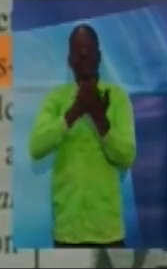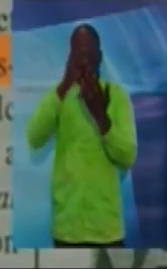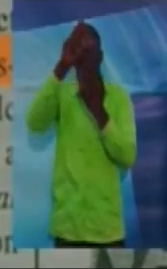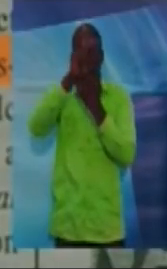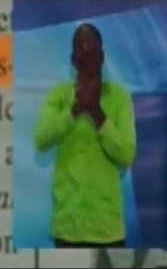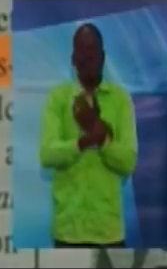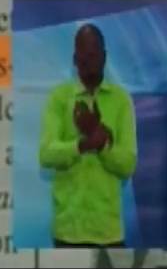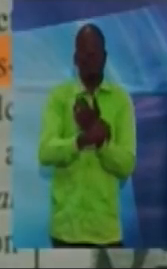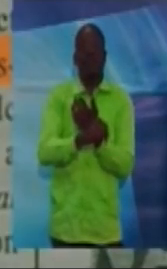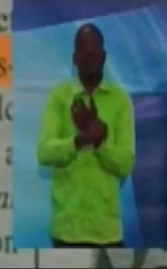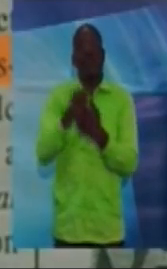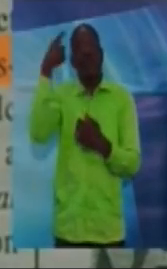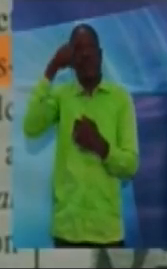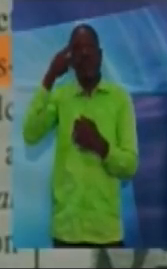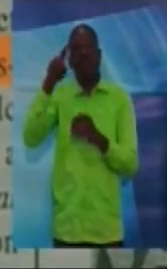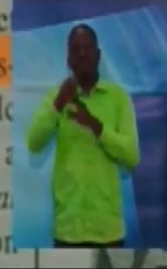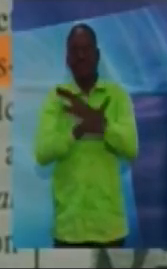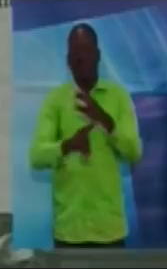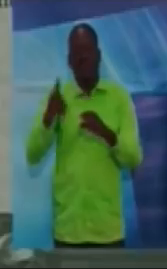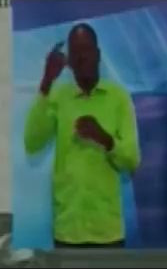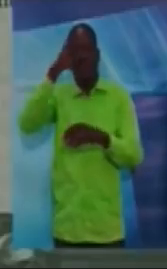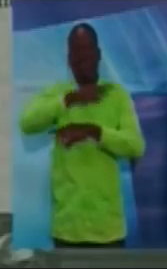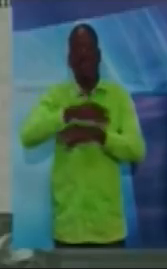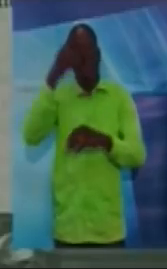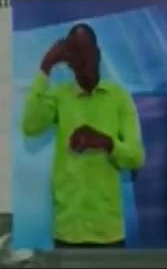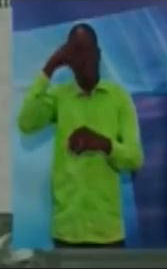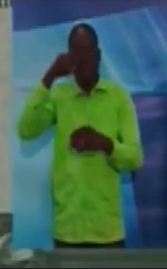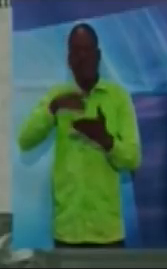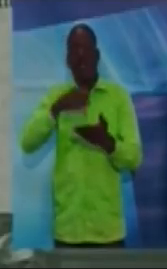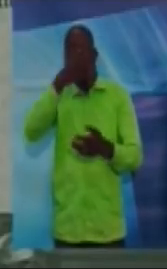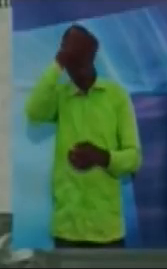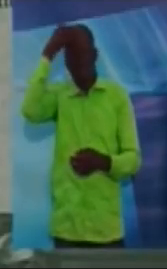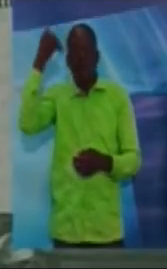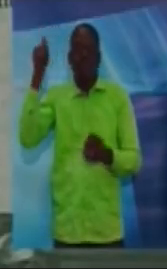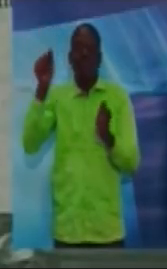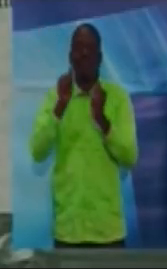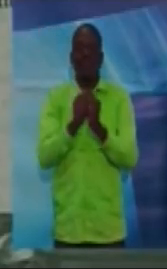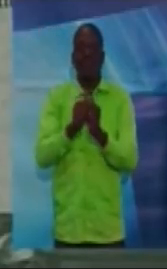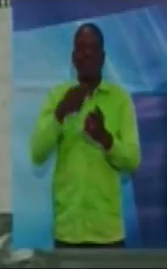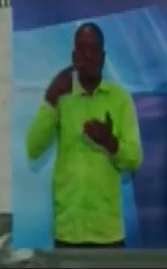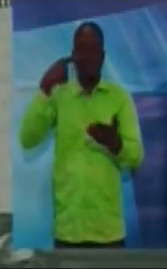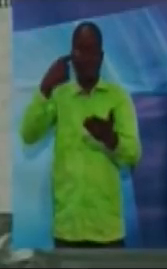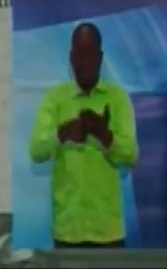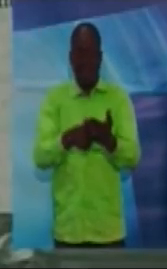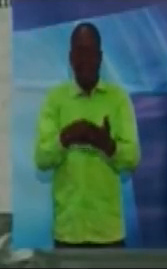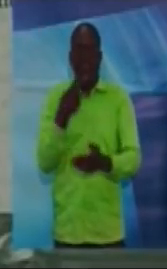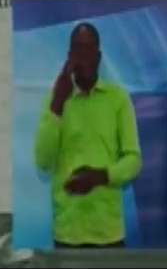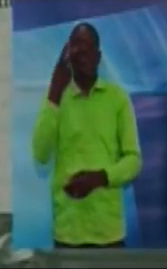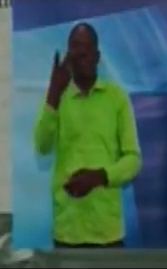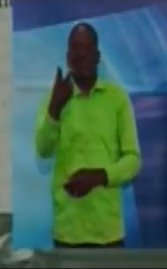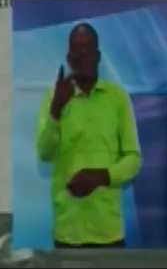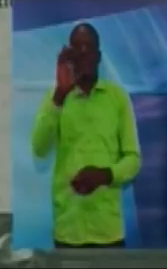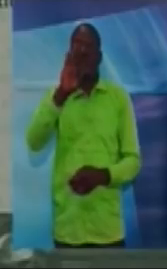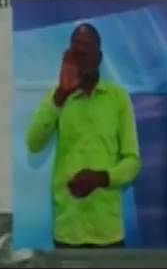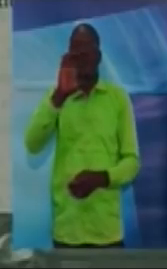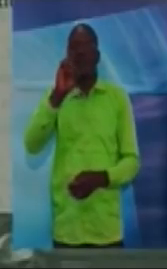d'Ahmad Ahmad pour des dessous de table présumés, sans oublier un éventuel audit en vue de la CAF